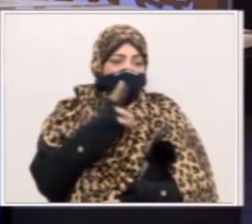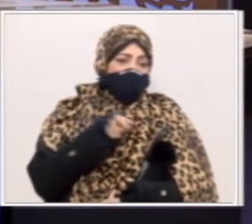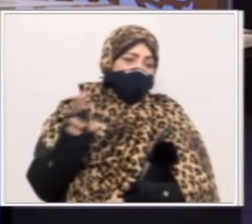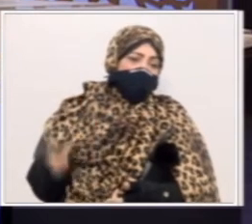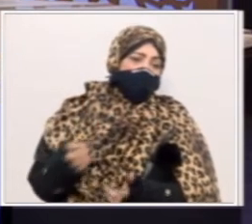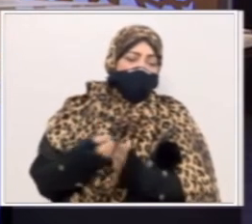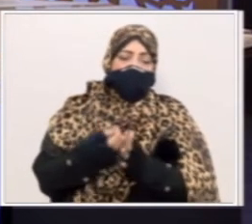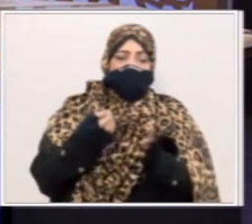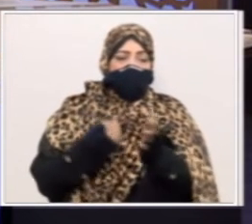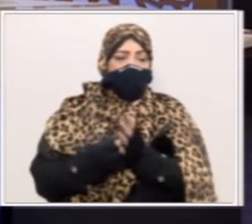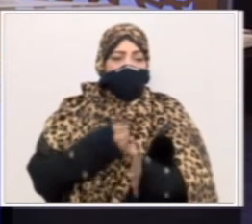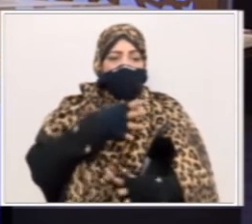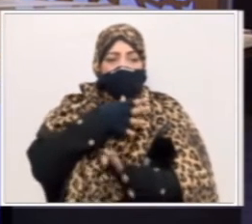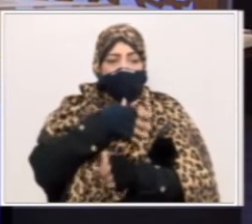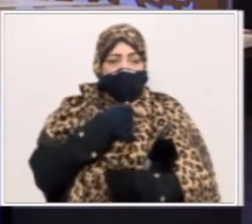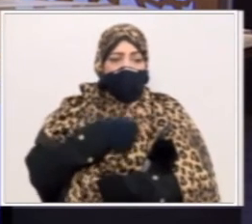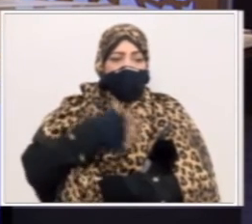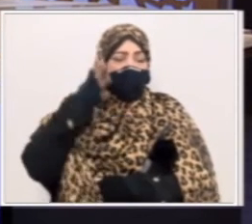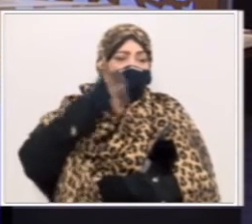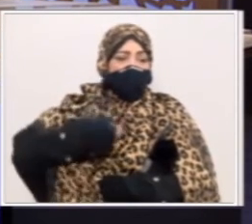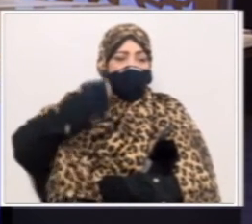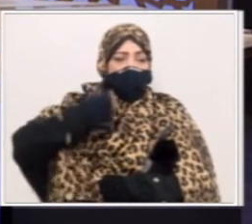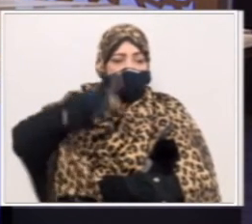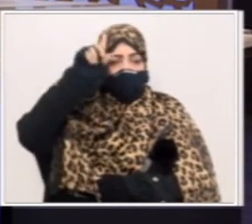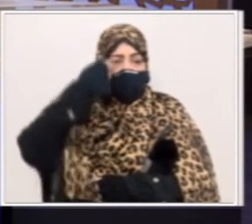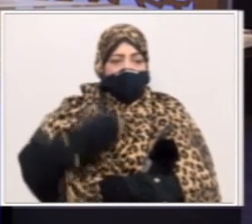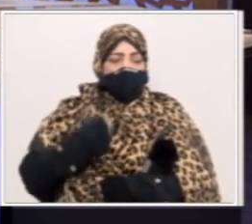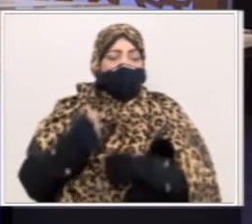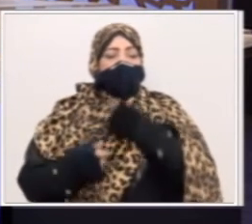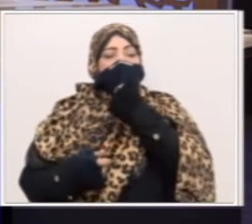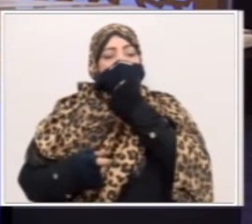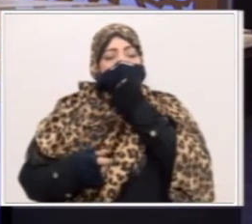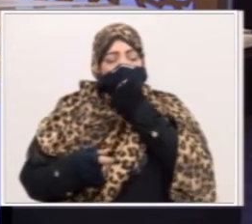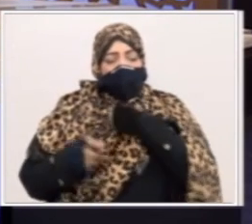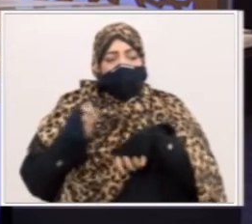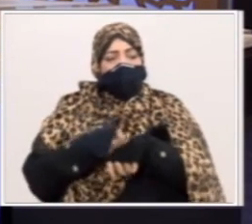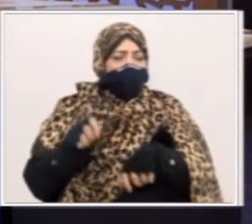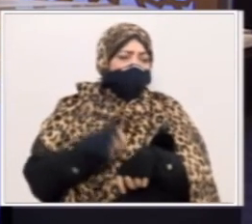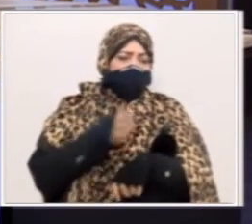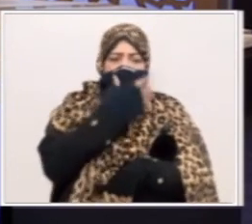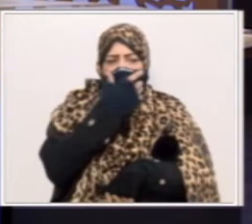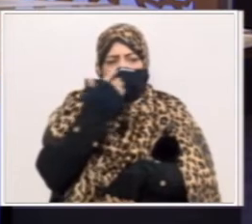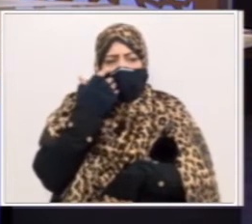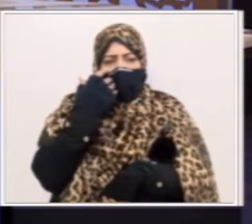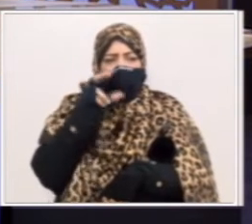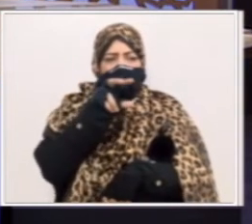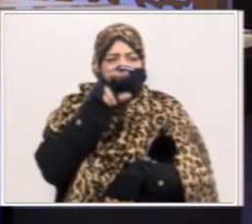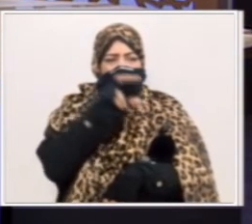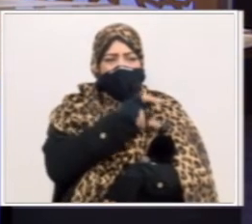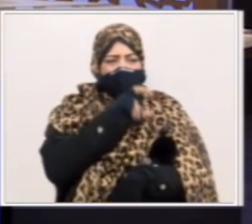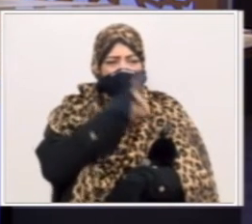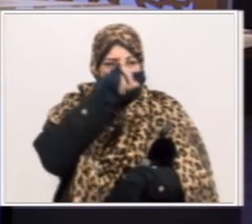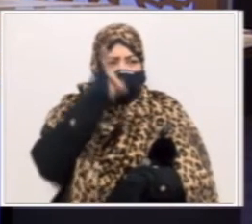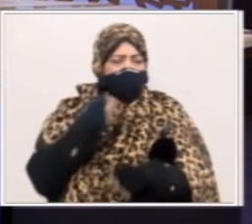الحجامة لا تفطر الإنسان يعني لا تسبب له دوخة وهو متعود عليها ولا تؤثر عليه،